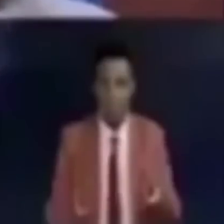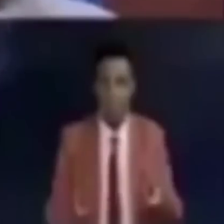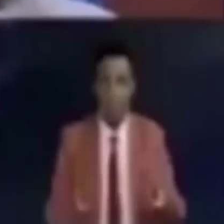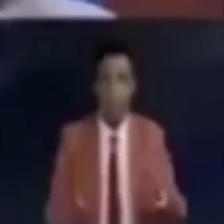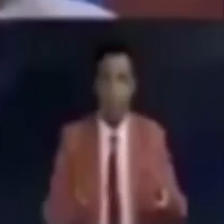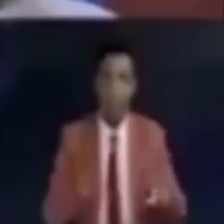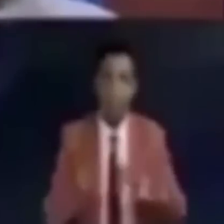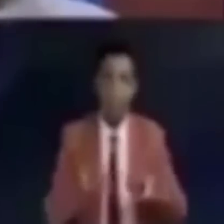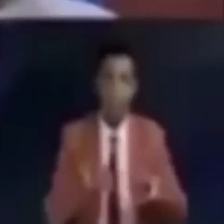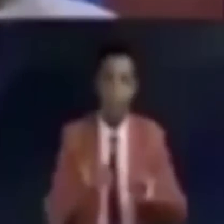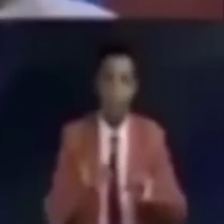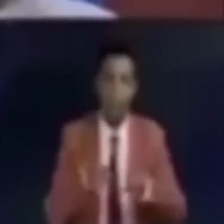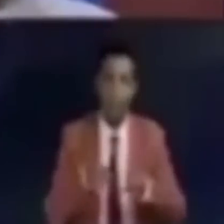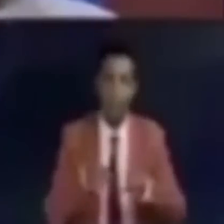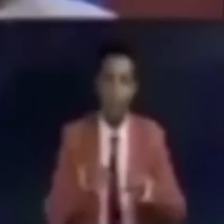የሚያደርገው